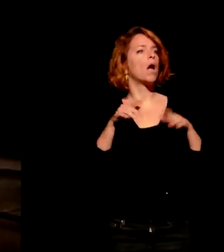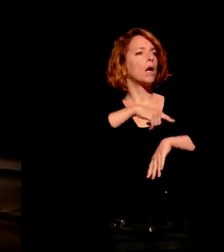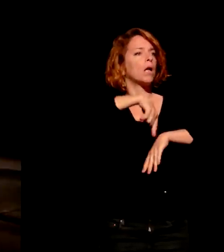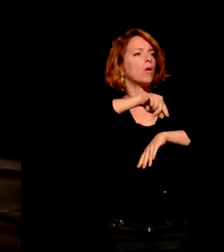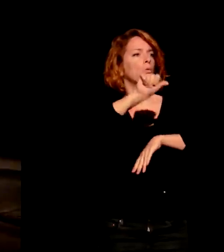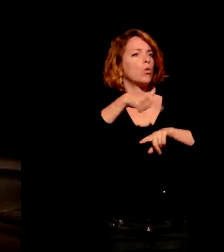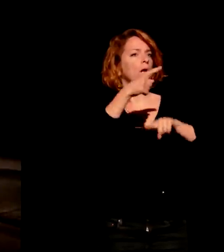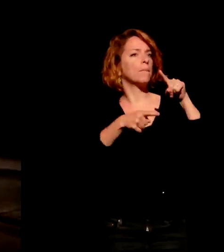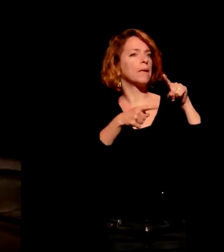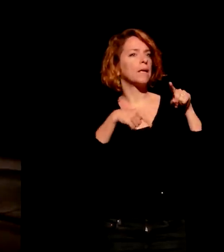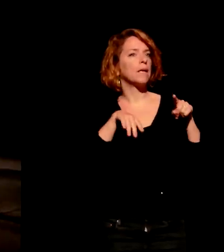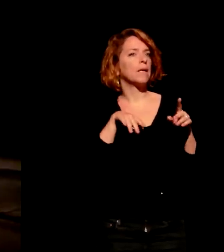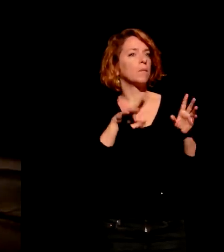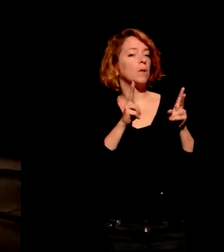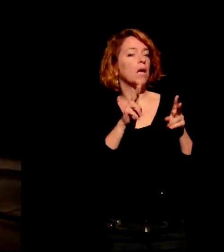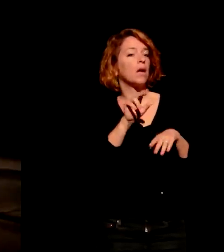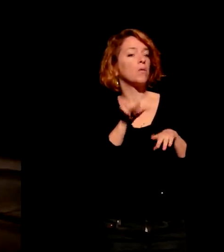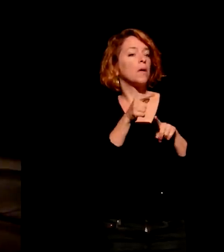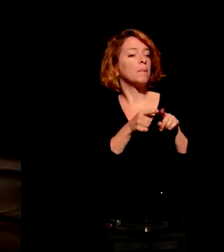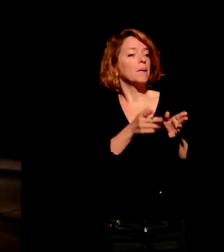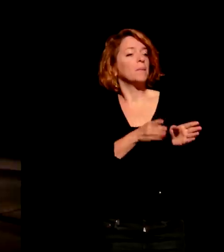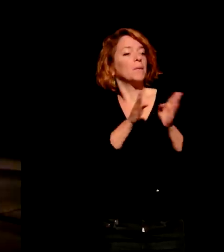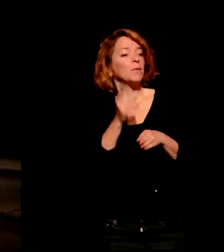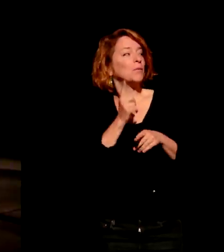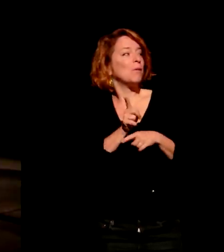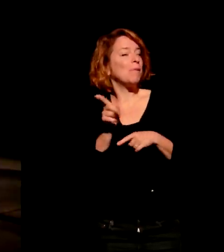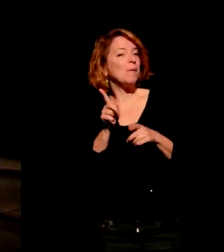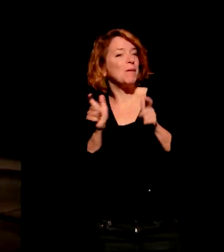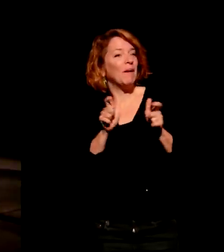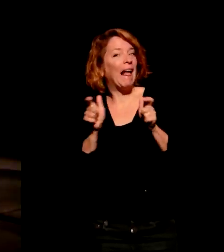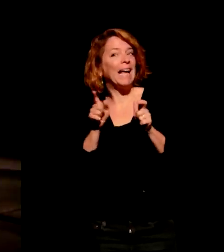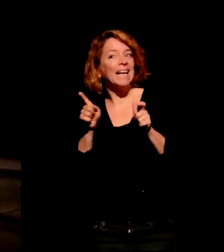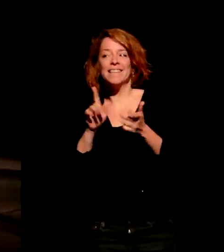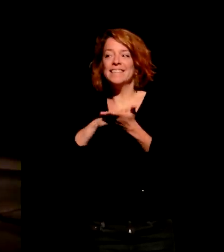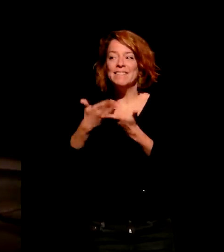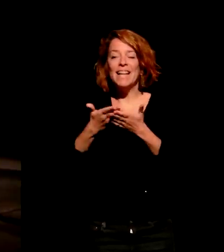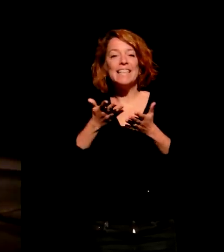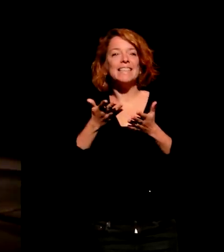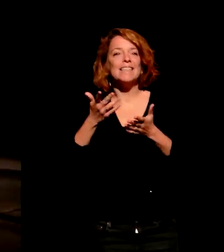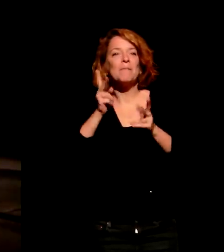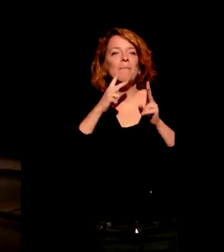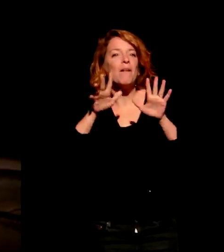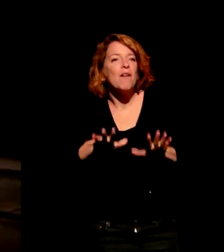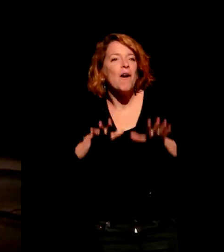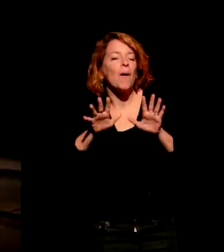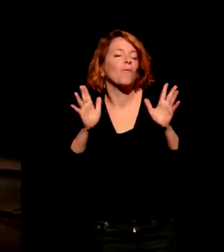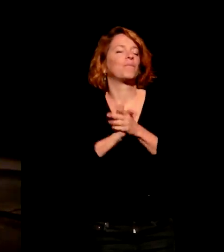Peut-être un tout petit peu plus si je parle pas trop vite pour ma collègue Marion et Cathy qui est là.